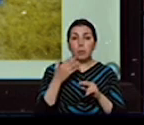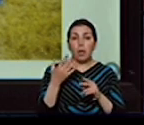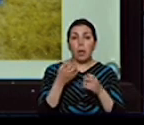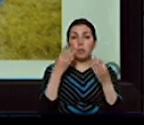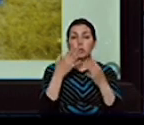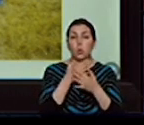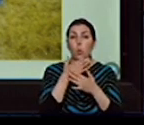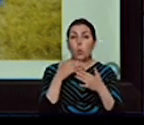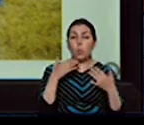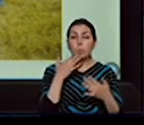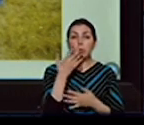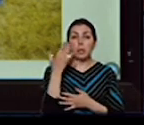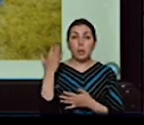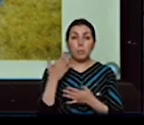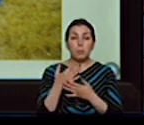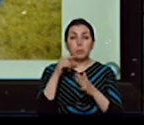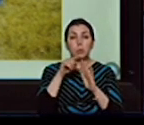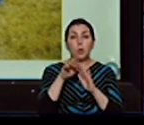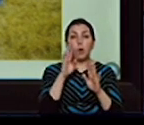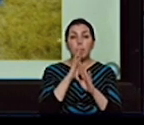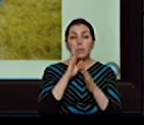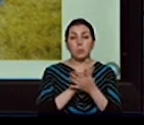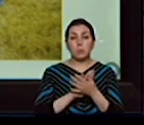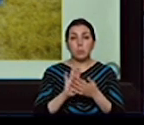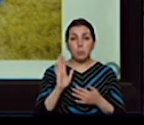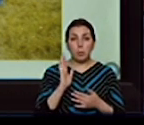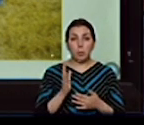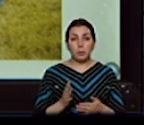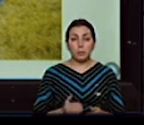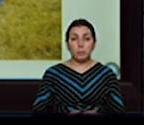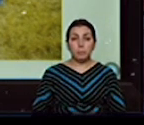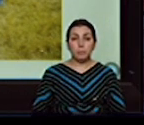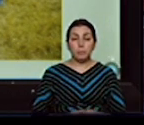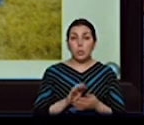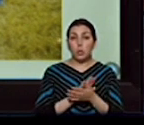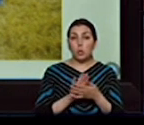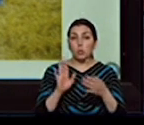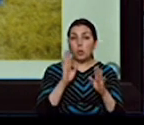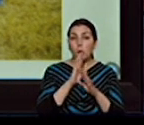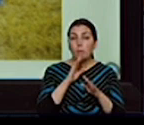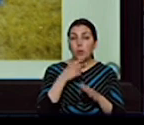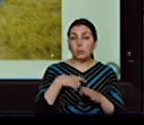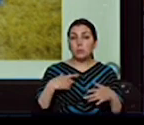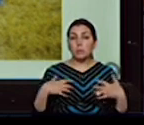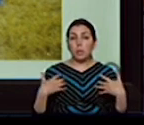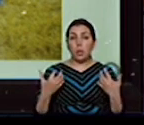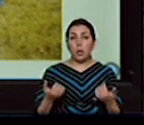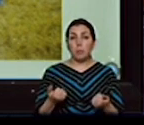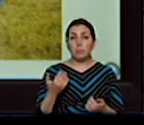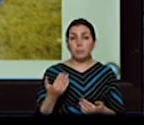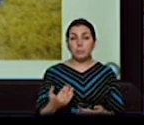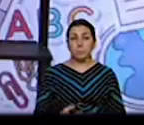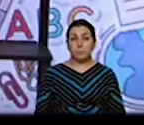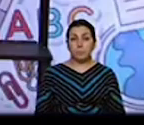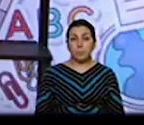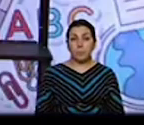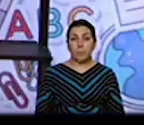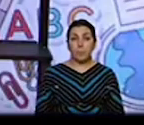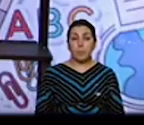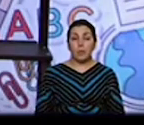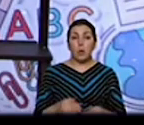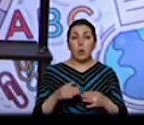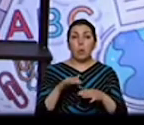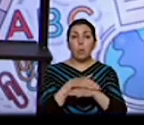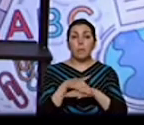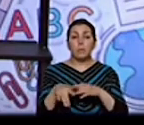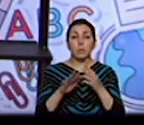ko'p daraxt bo'lsa, ana o'sha yerda havo ham shuncha toza bo'ladi. Toza havo esa bu sog'lik garovi degani.